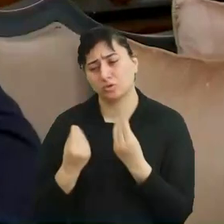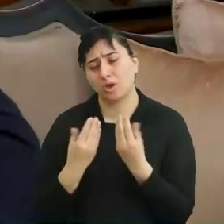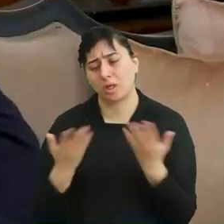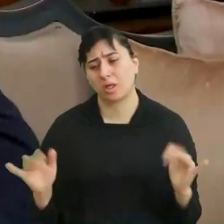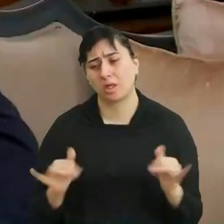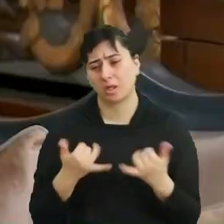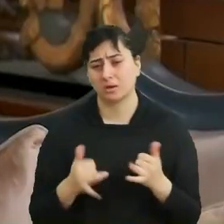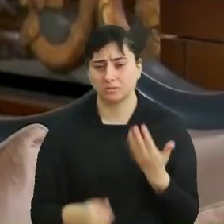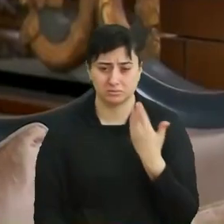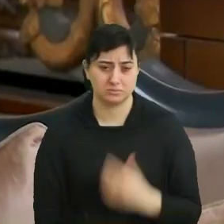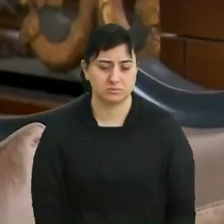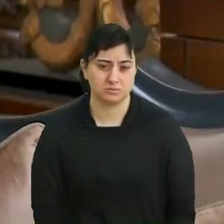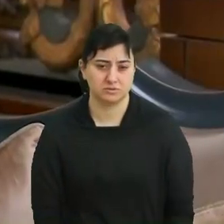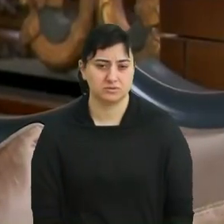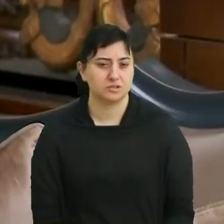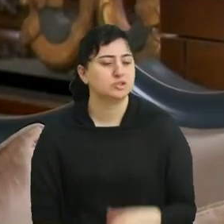eğlenceli oldu gerçekten.